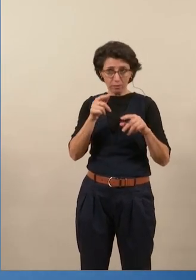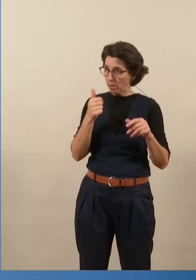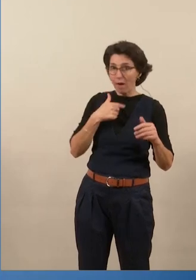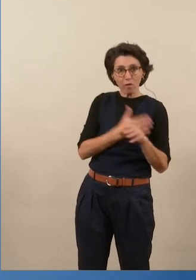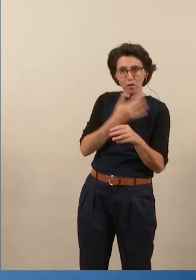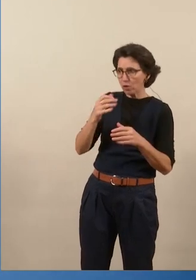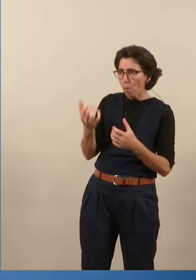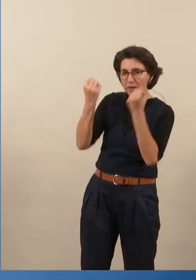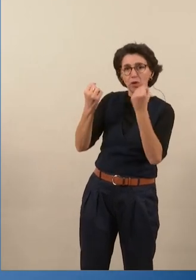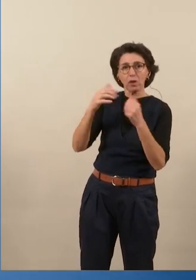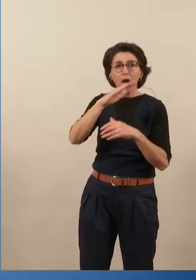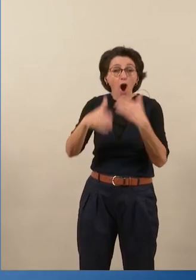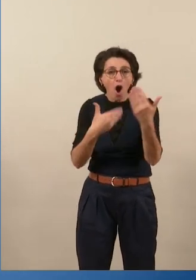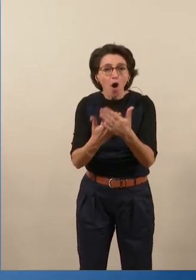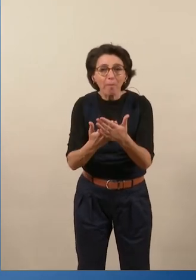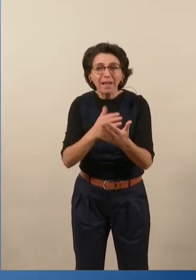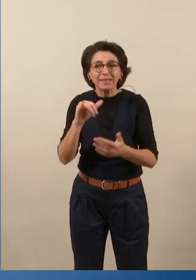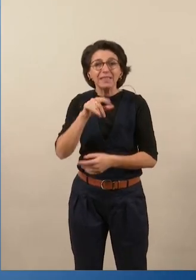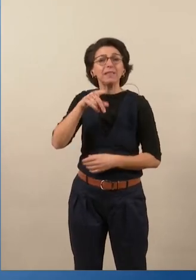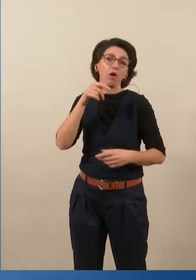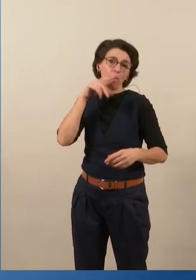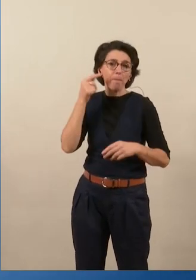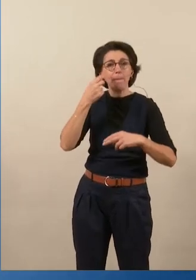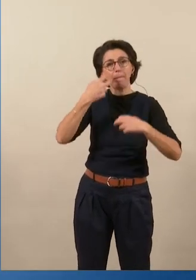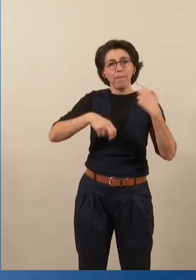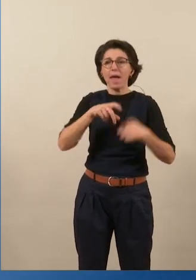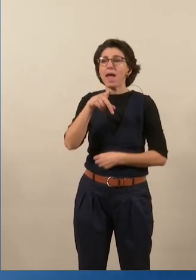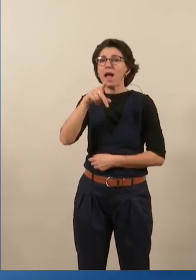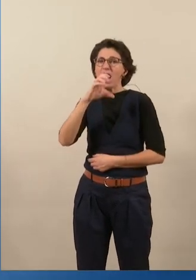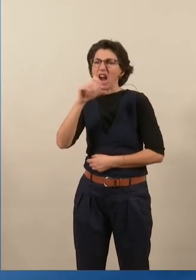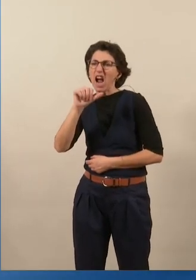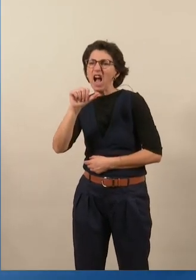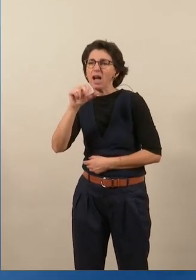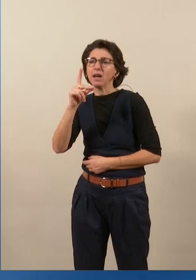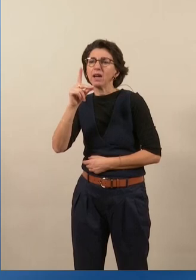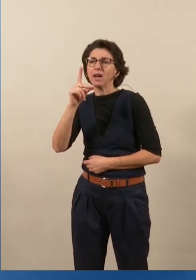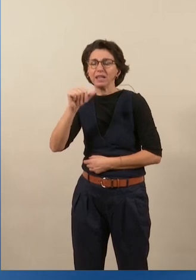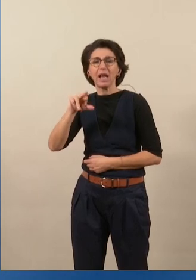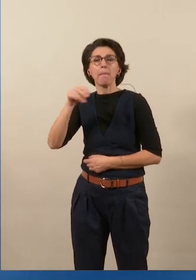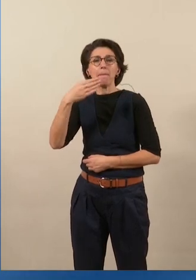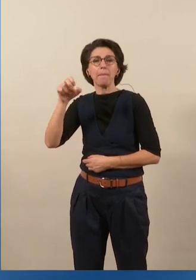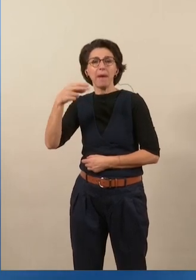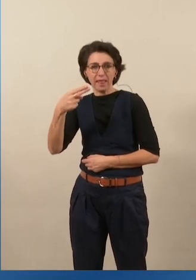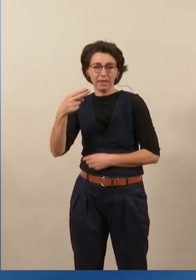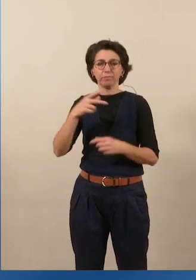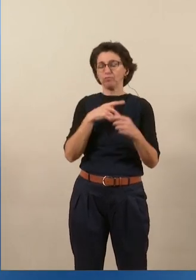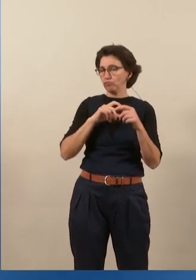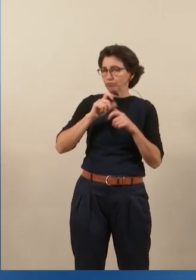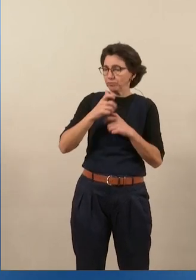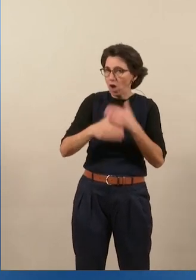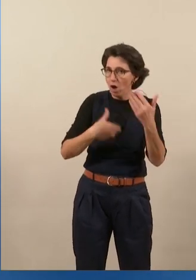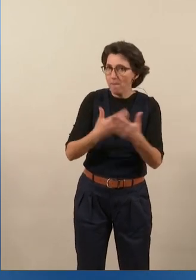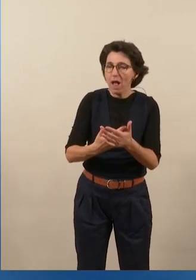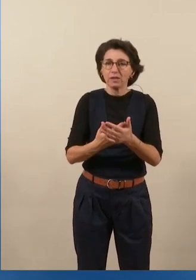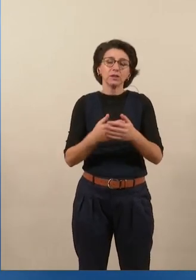Kermen ancien tête de liste aux élections municipales de 2001 son nom fut évoqué pour conduire celle de 2014 en tête de